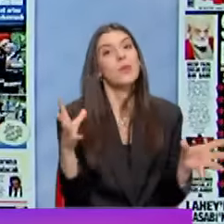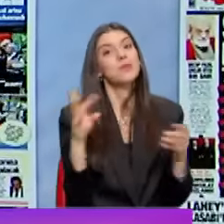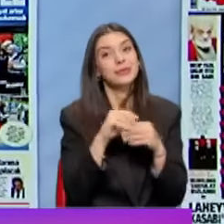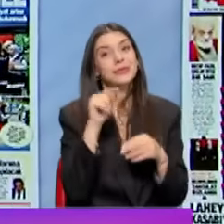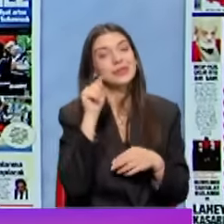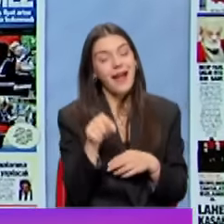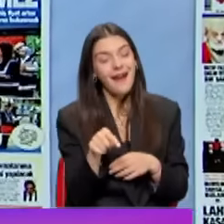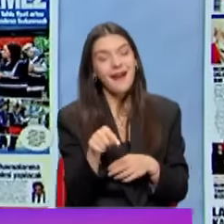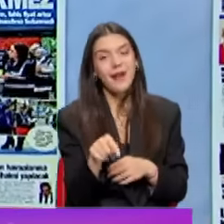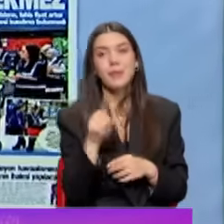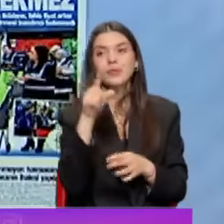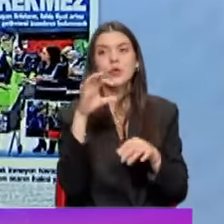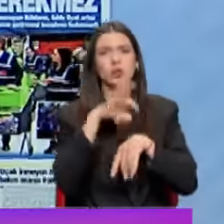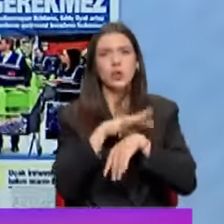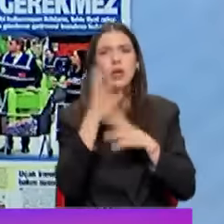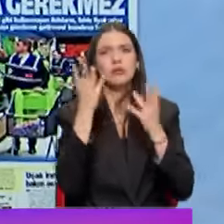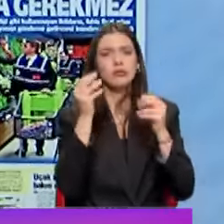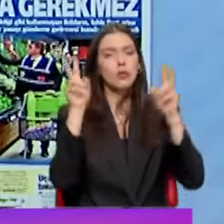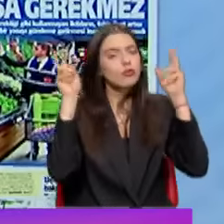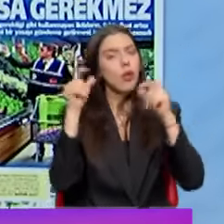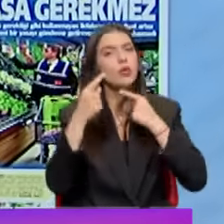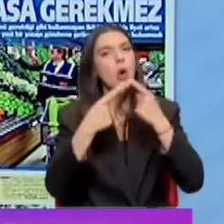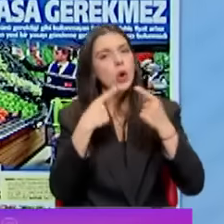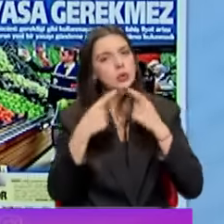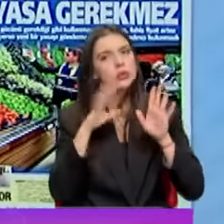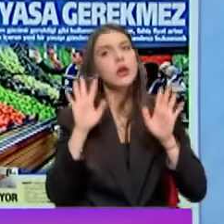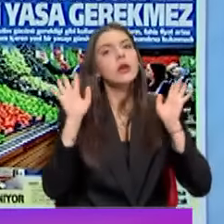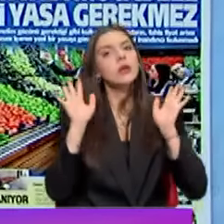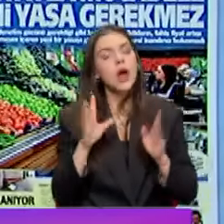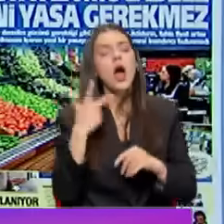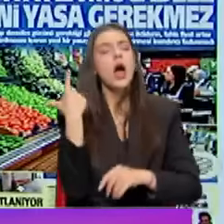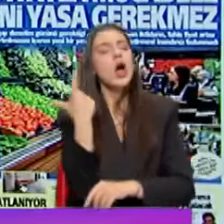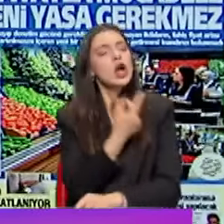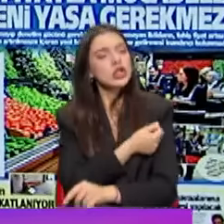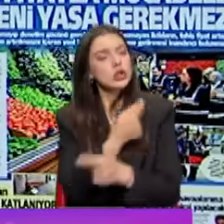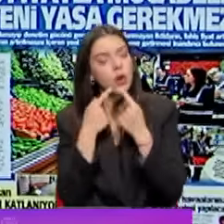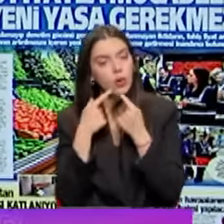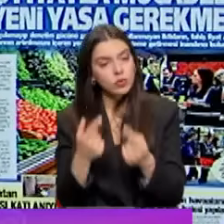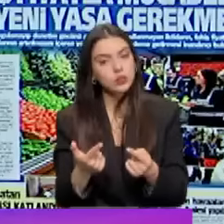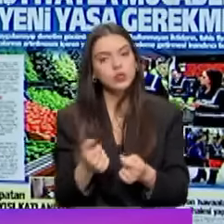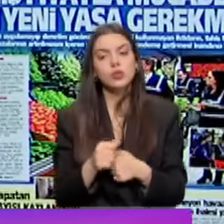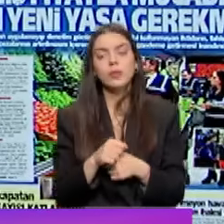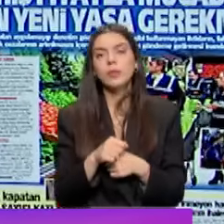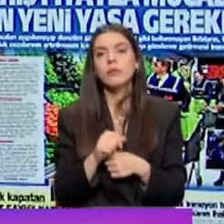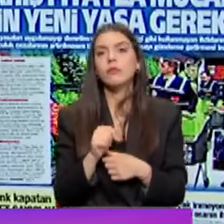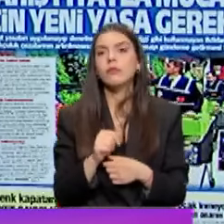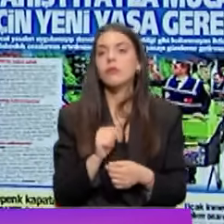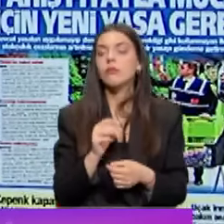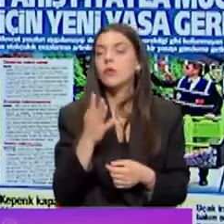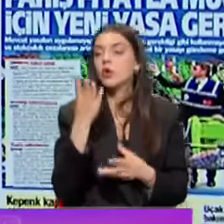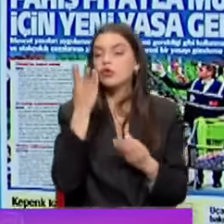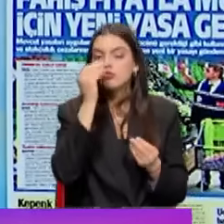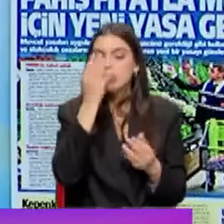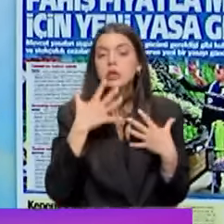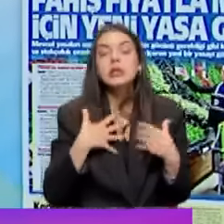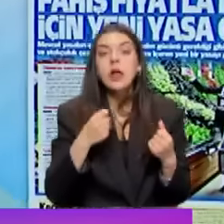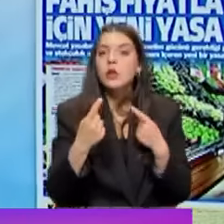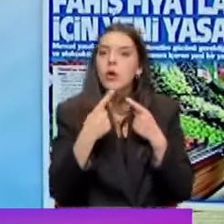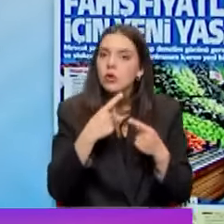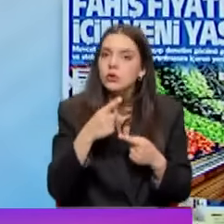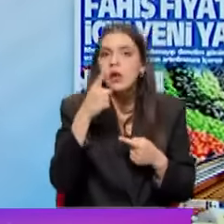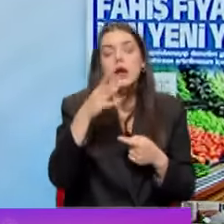geldiklerinde Doktorlar pek çok konu başlığını konuştular aşıyı da konuştular Eee çocuk sağlığını da konuştular Bununla ilgili